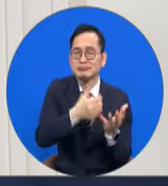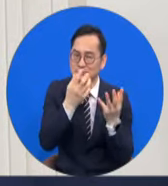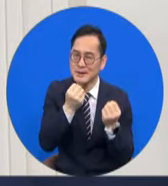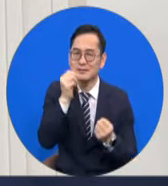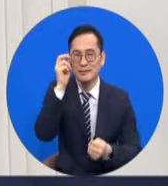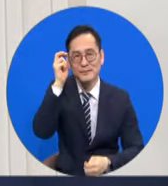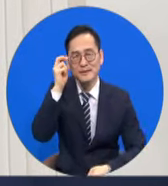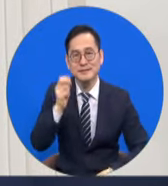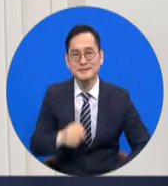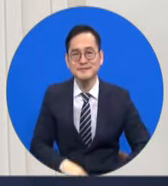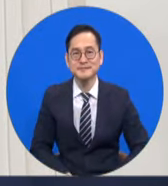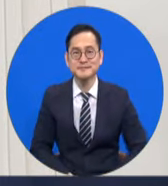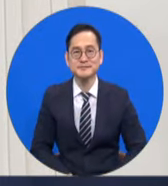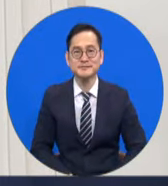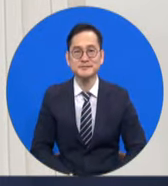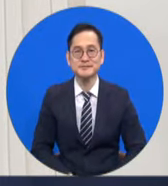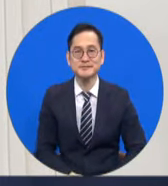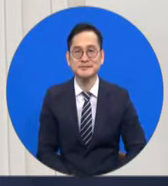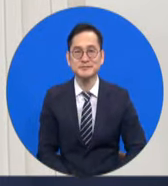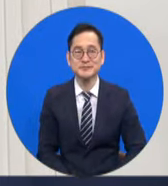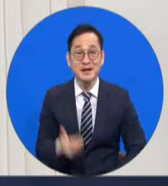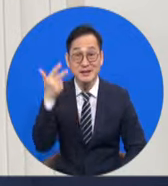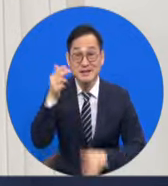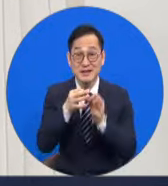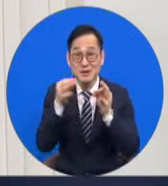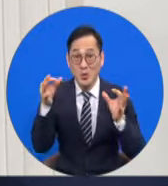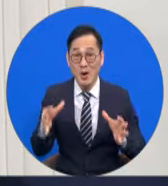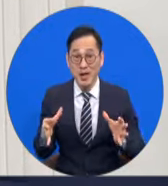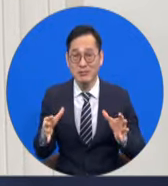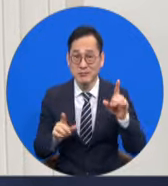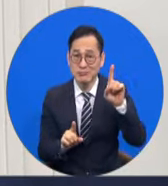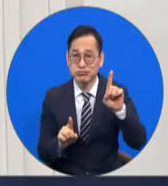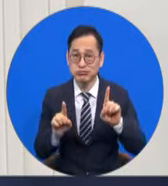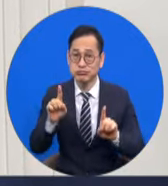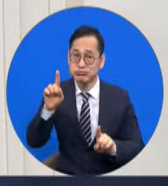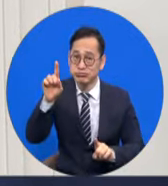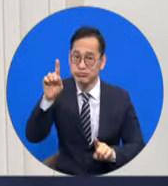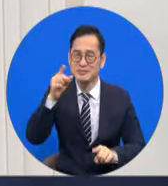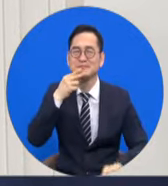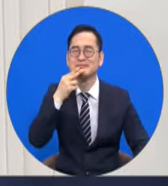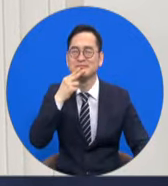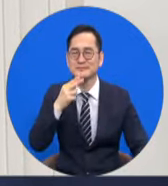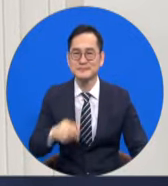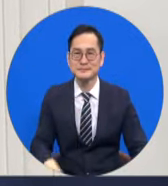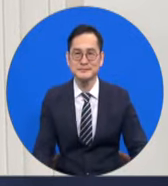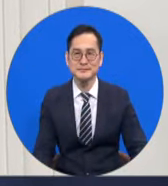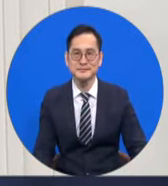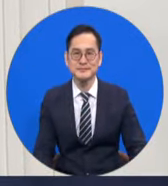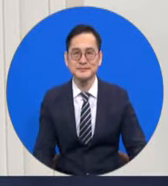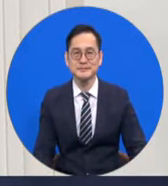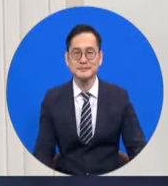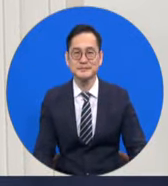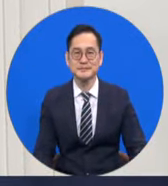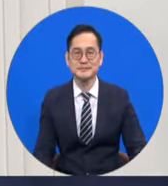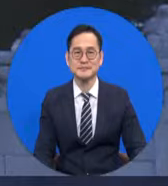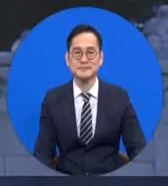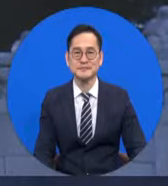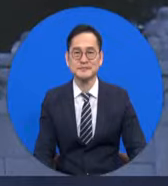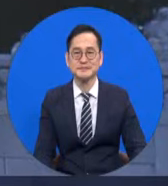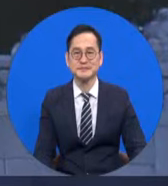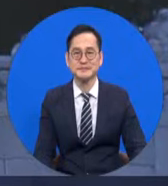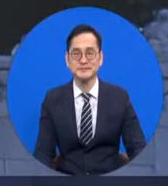때문에 지금 뭐 6일 동안의 기간 동안에 추세상 큰 변화는 없는 것으로 보고 있습니다. 그렇군요. 자, 이번엔 또 다른